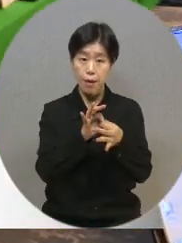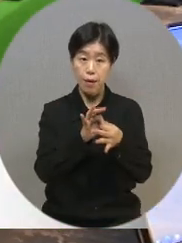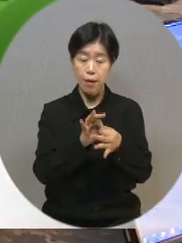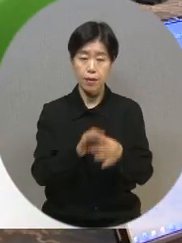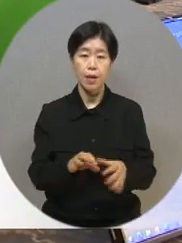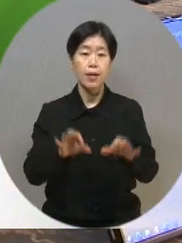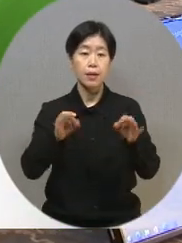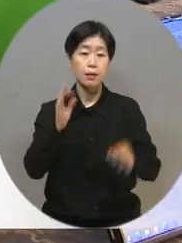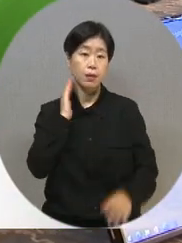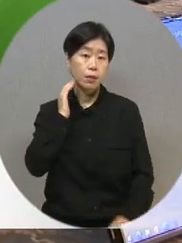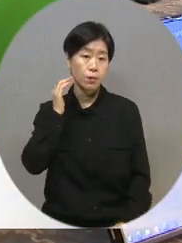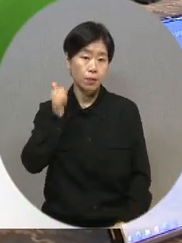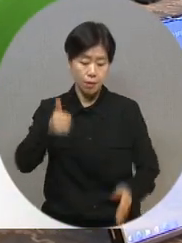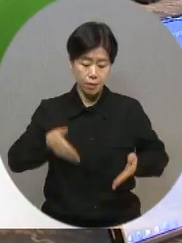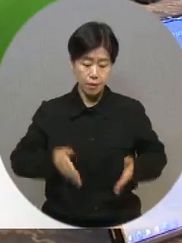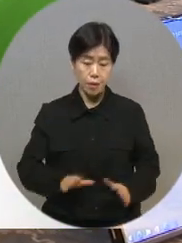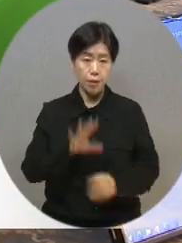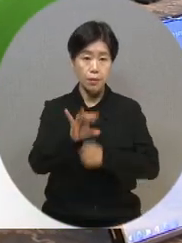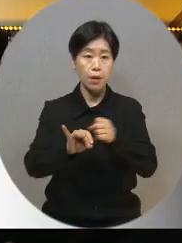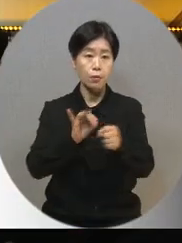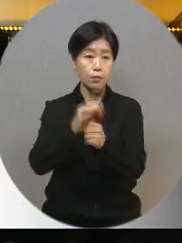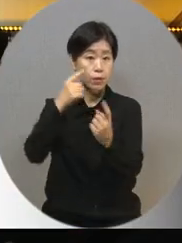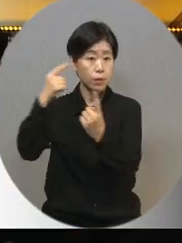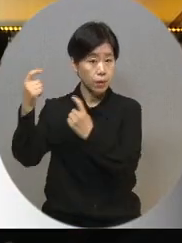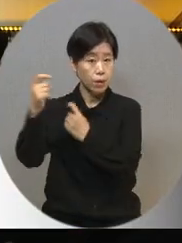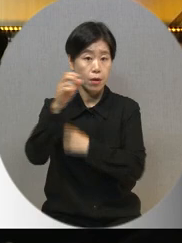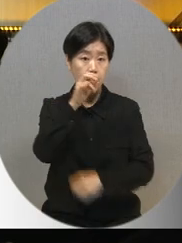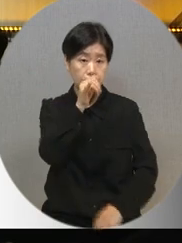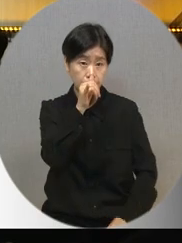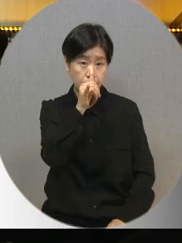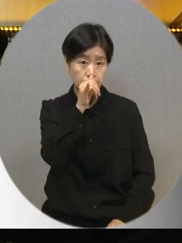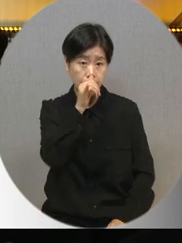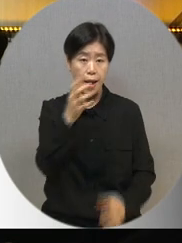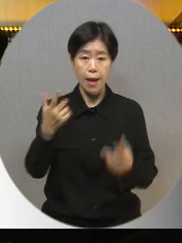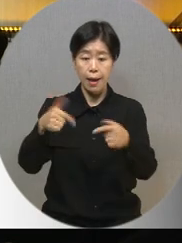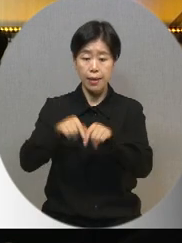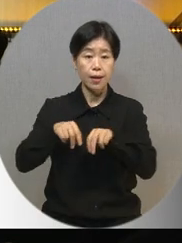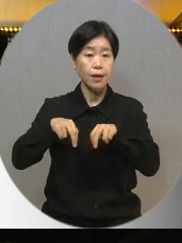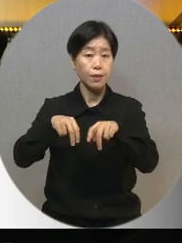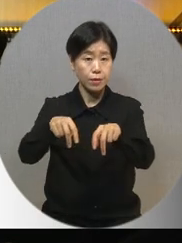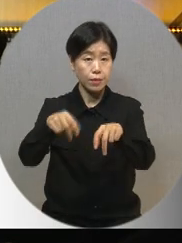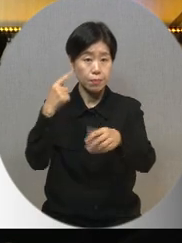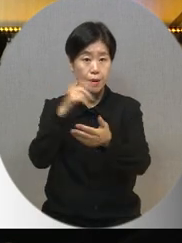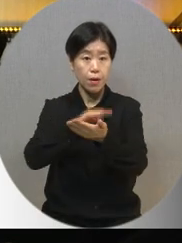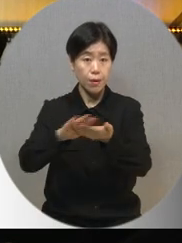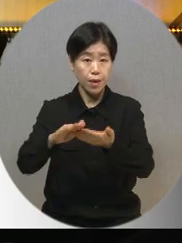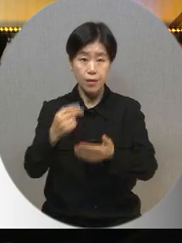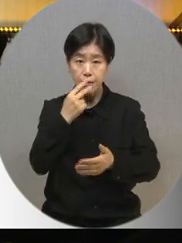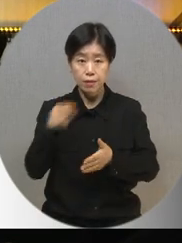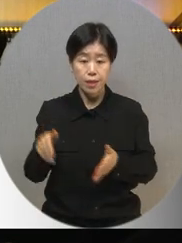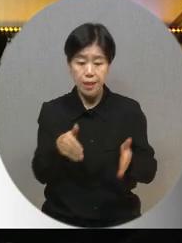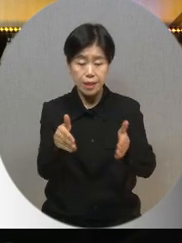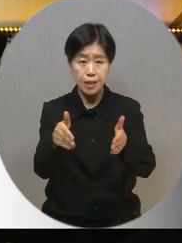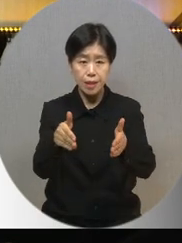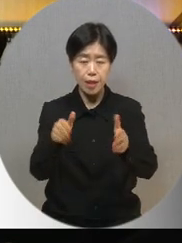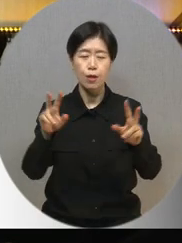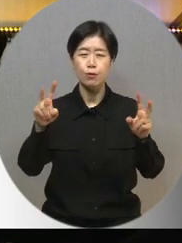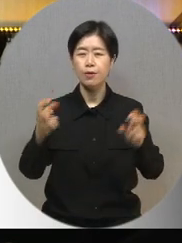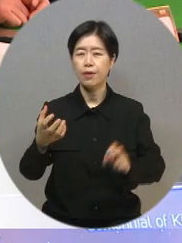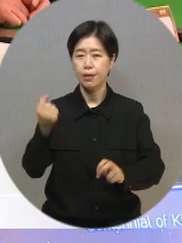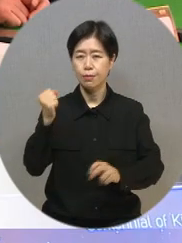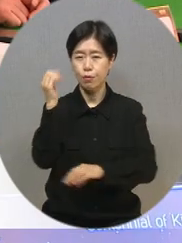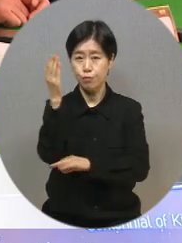대통령의 탄생 100주년을 기념해 김대중 대통령과 함께 걷는 평화, 생명의 길을 주제로 열렸습니다.